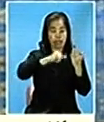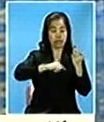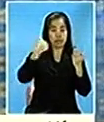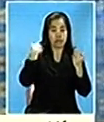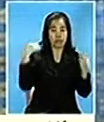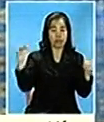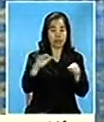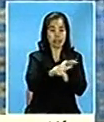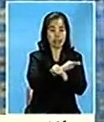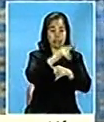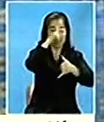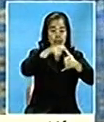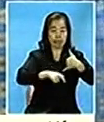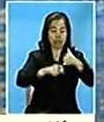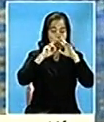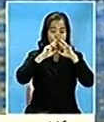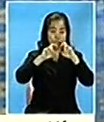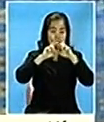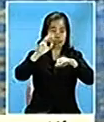วิจัยและพัฒนา